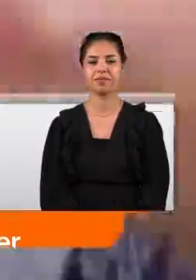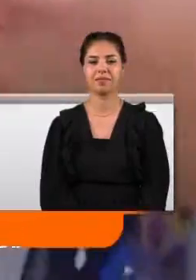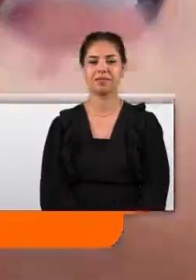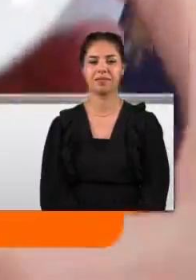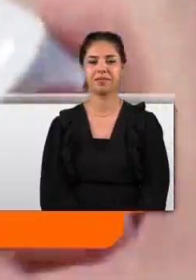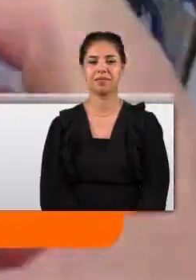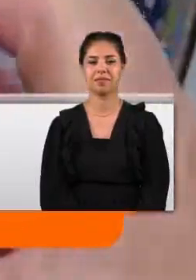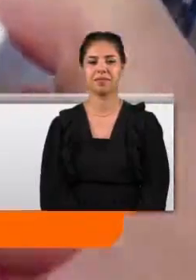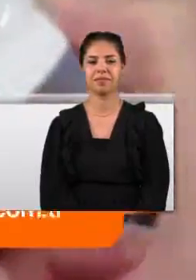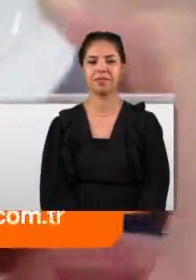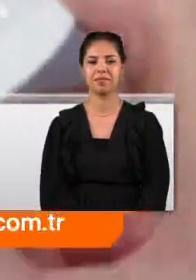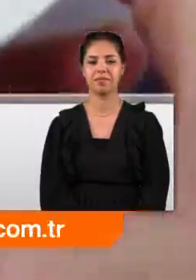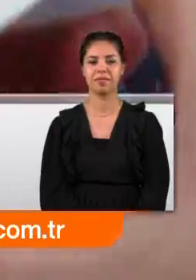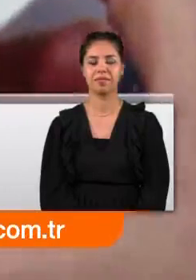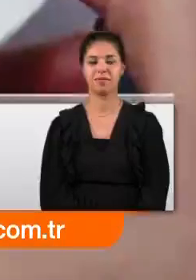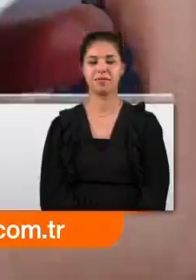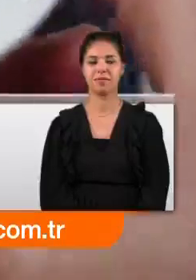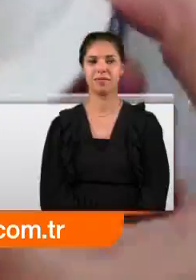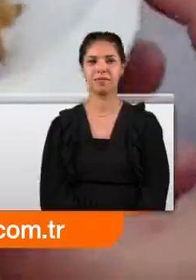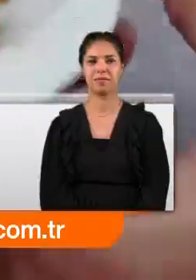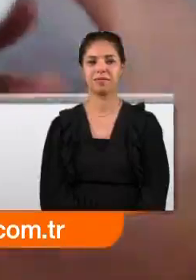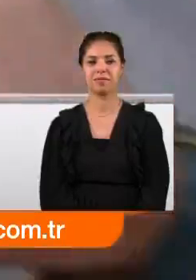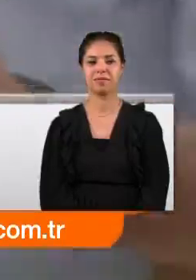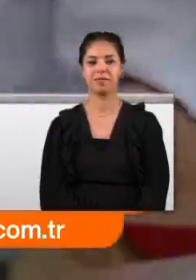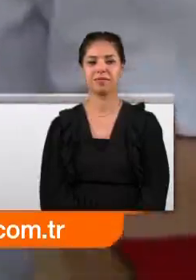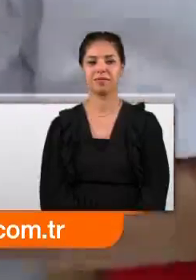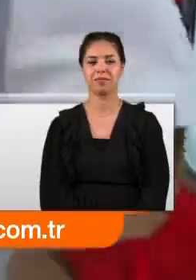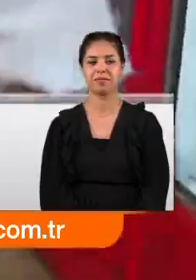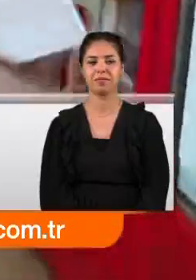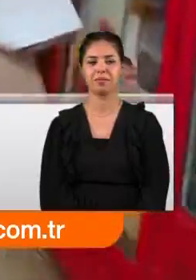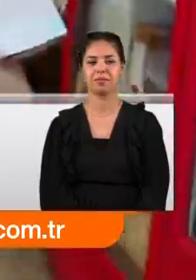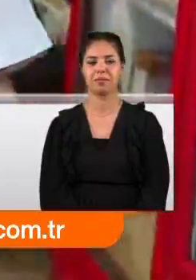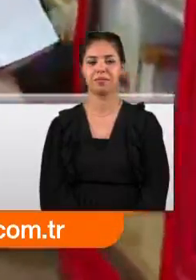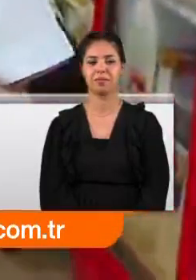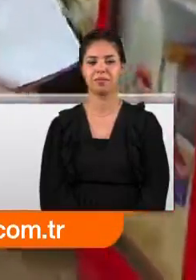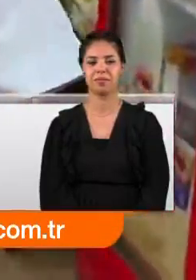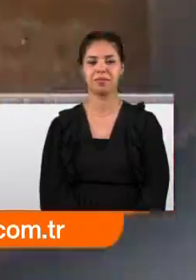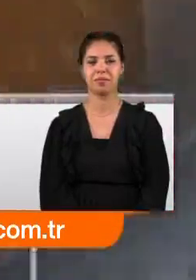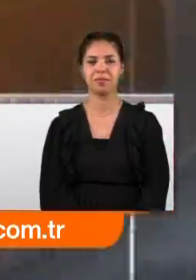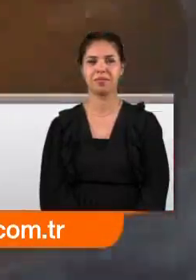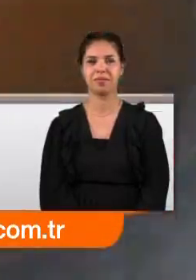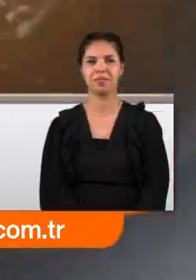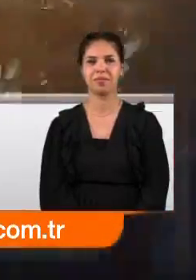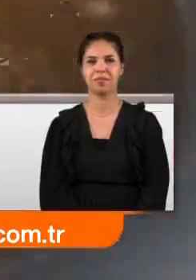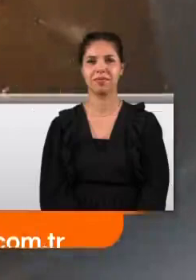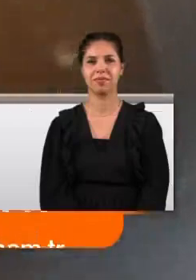görünüyor. Afiyet olsun o zaman, hadi hep beraber yiyelim. O zaman ne diyoruz Bahri Bey, Edirne'ye gel, ciğerimi ye.